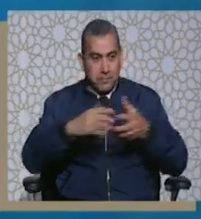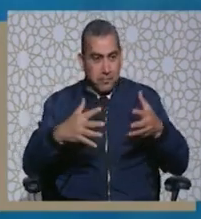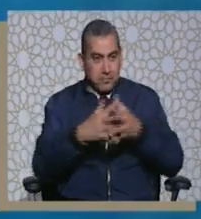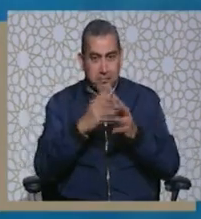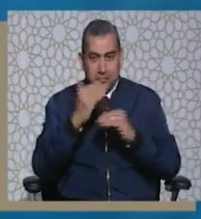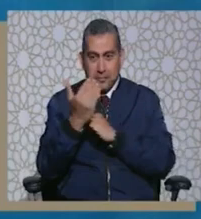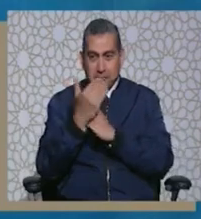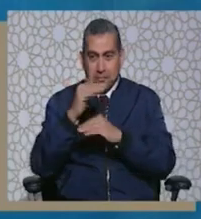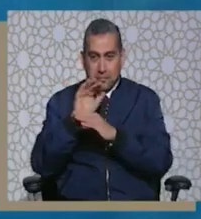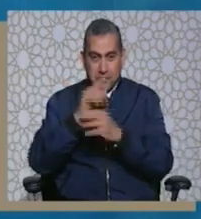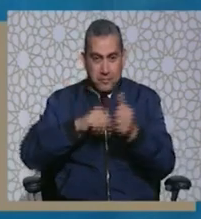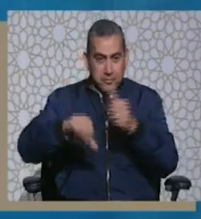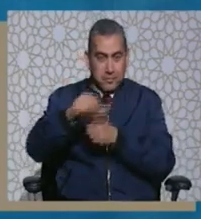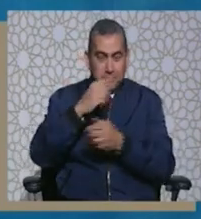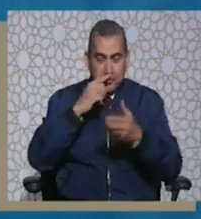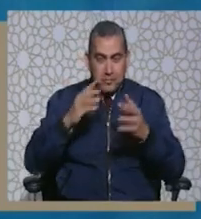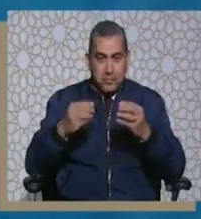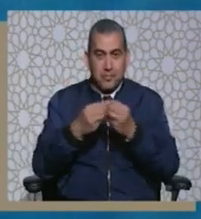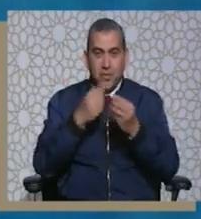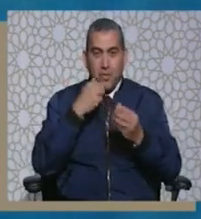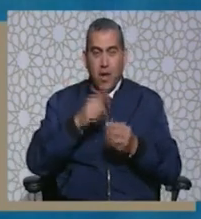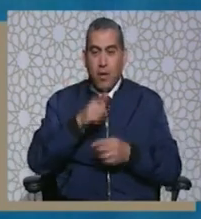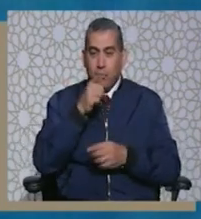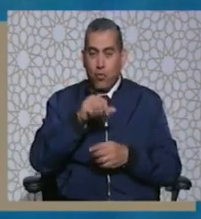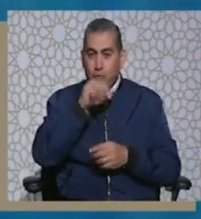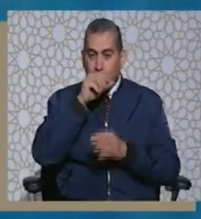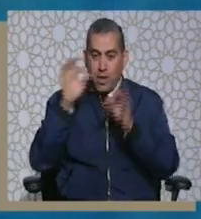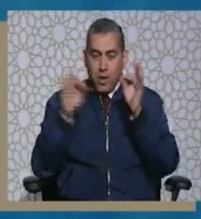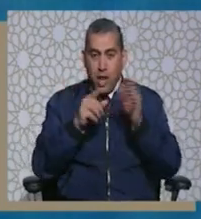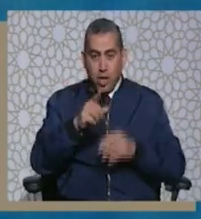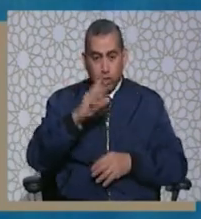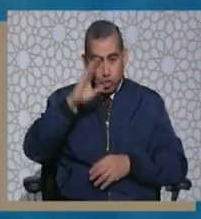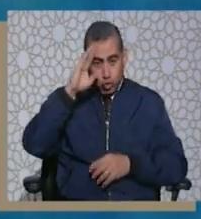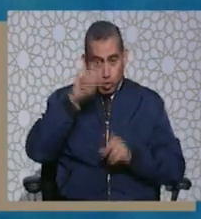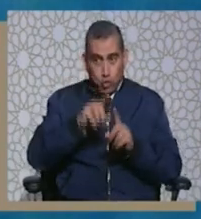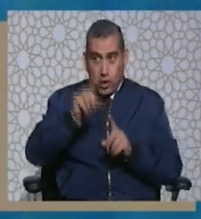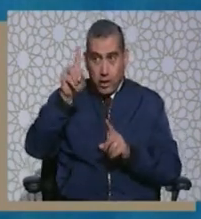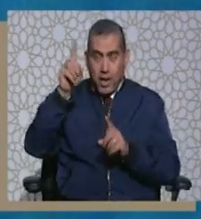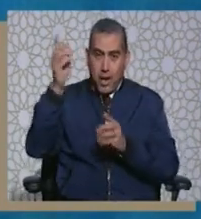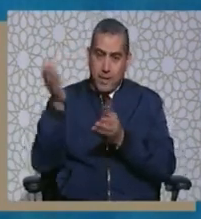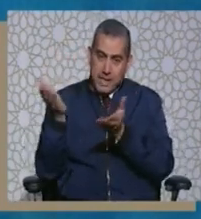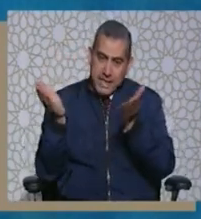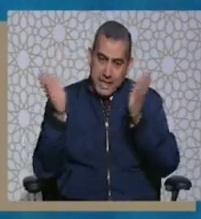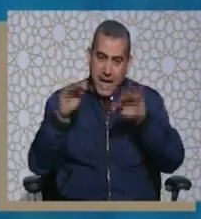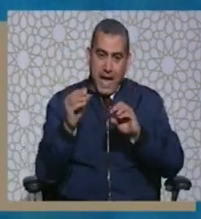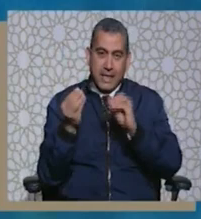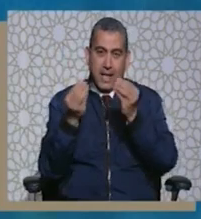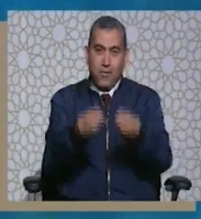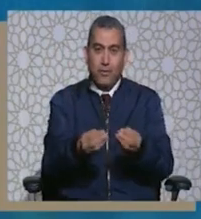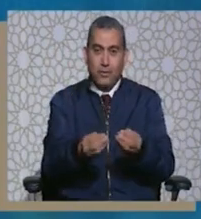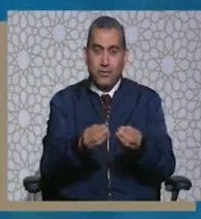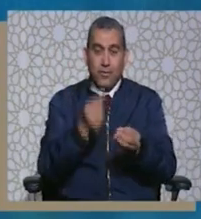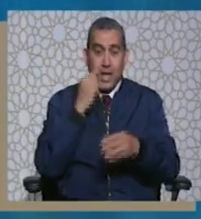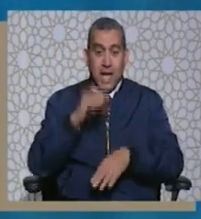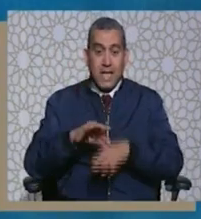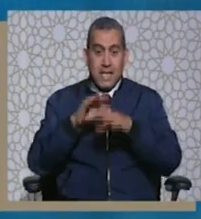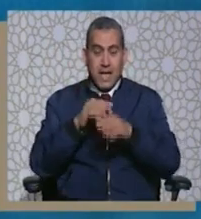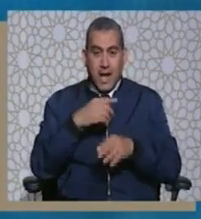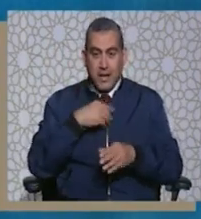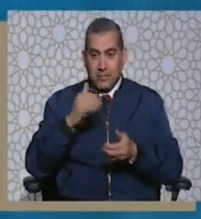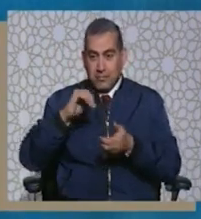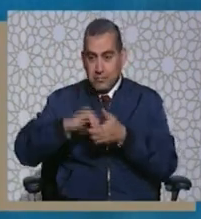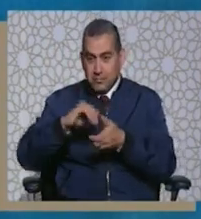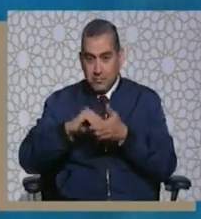بتخليك تدخل في العلاقات في قوله تعالى ولان شكرتم لازيدنكم انما الانسان يرعى